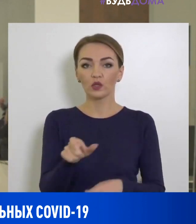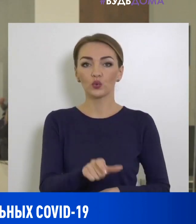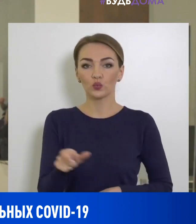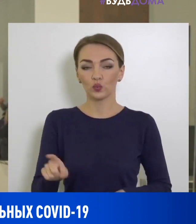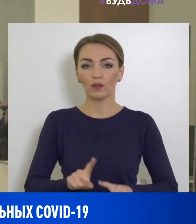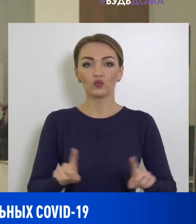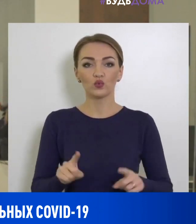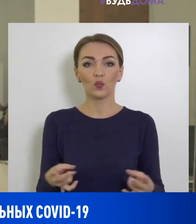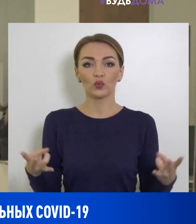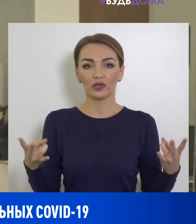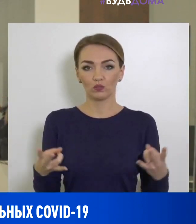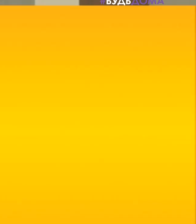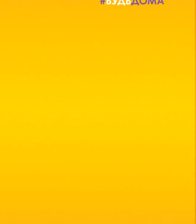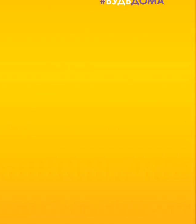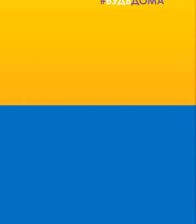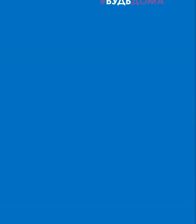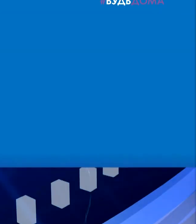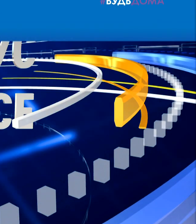людям, що потребують допомоги.